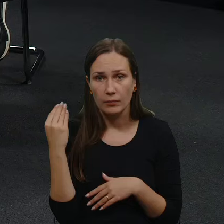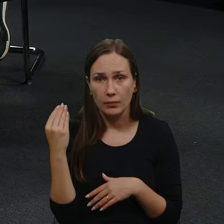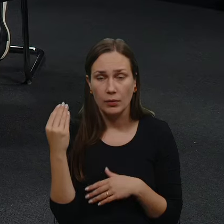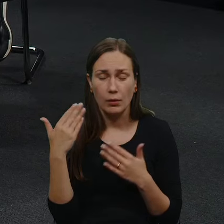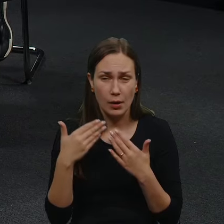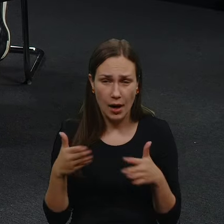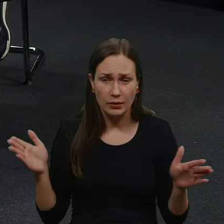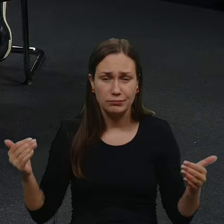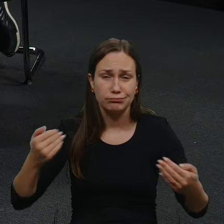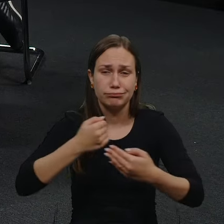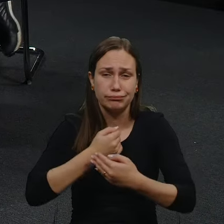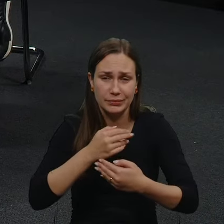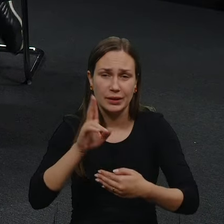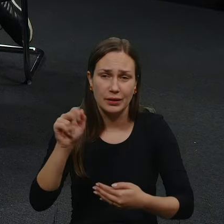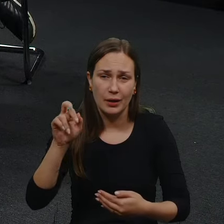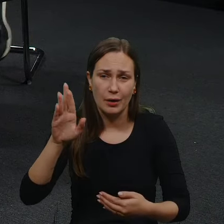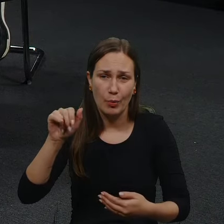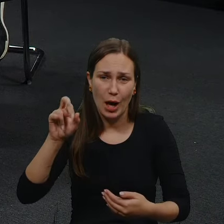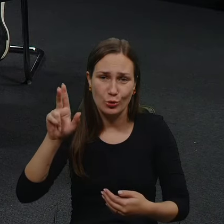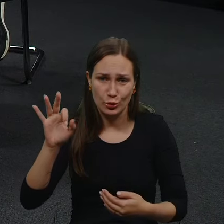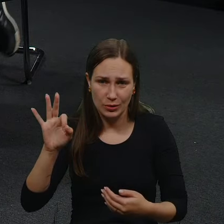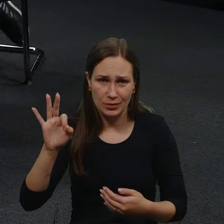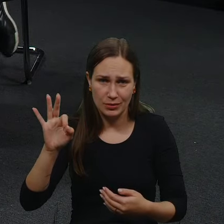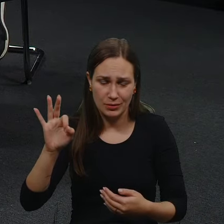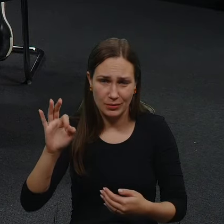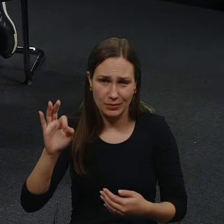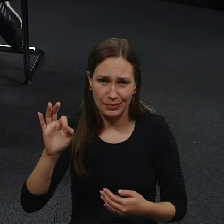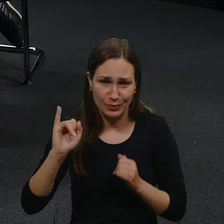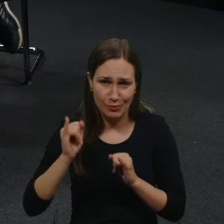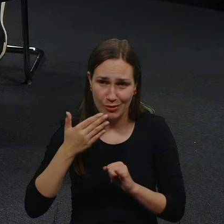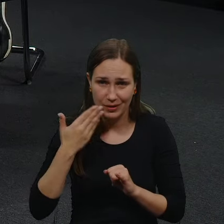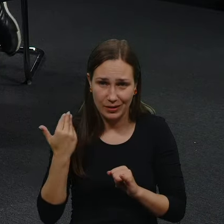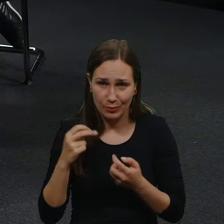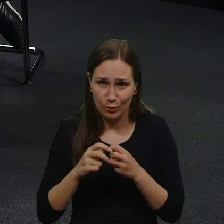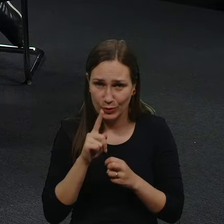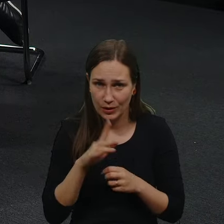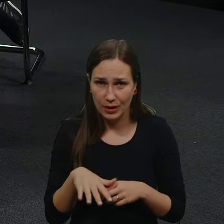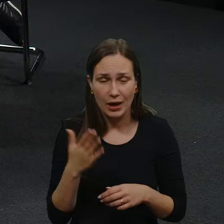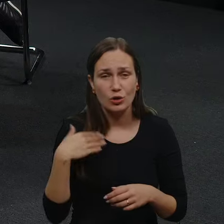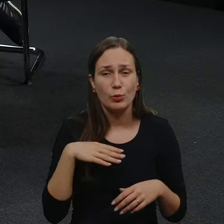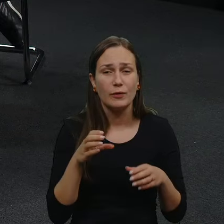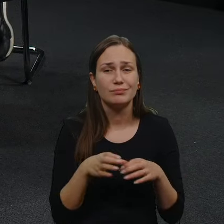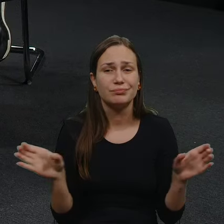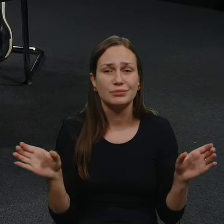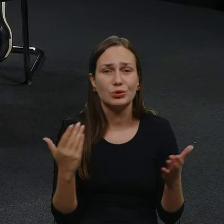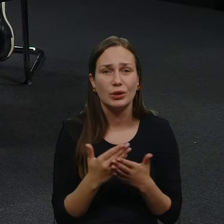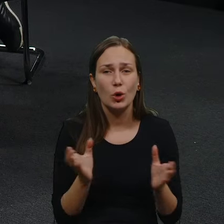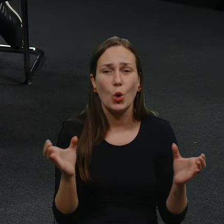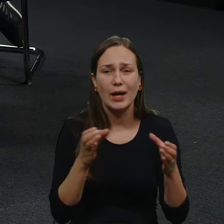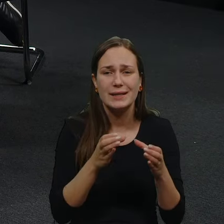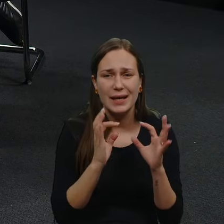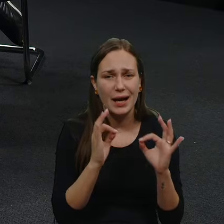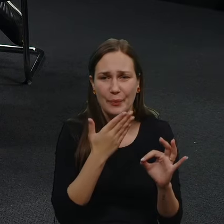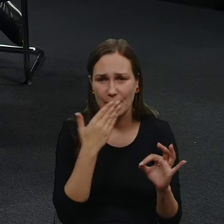atvirų glėbių pasitinka Ramūną Karbauskį. Tai, nebus čia tu tuo metu suskilo problem. Ne dėl to, kad buvo ta koalicija sudaryta, aš manau, dėl to,